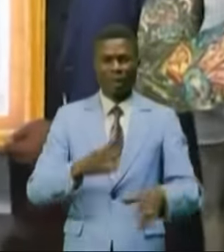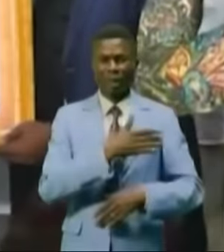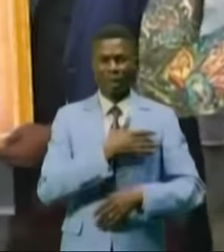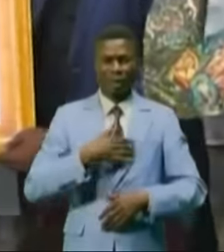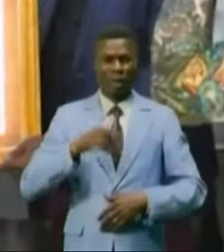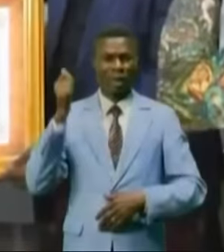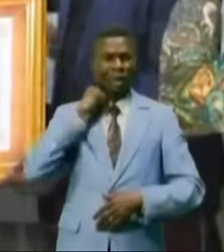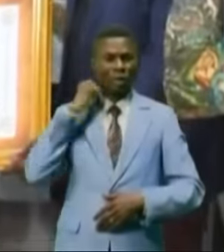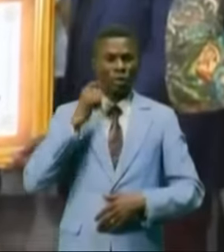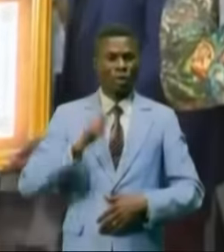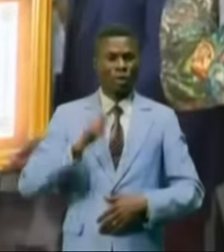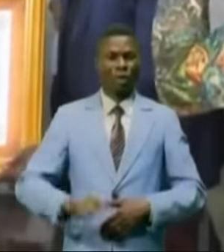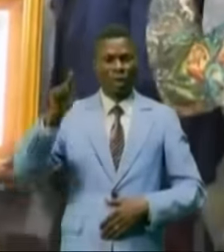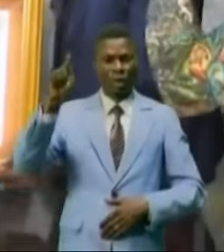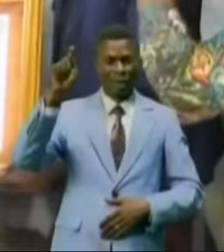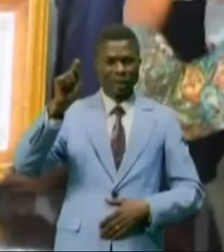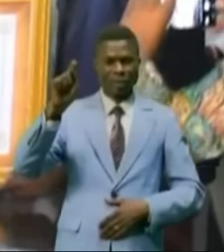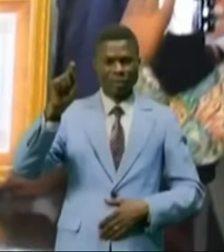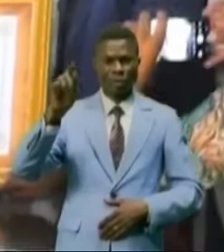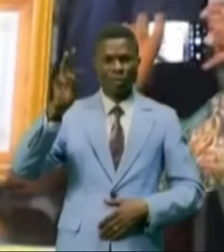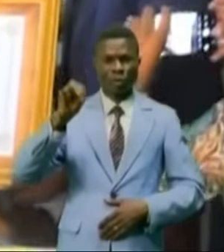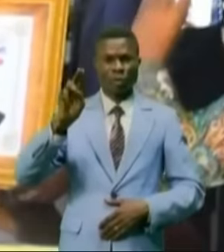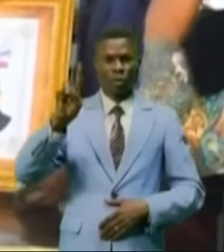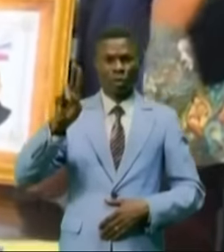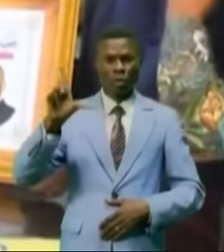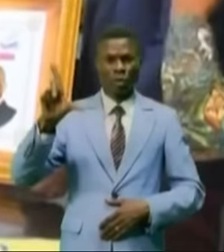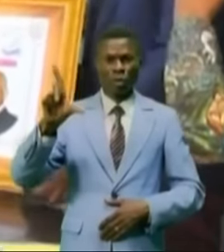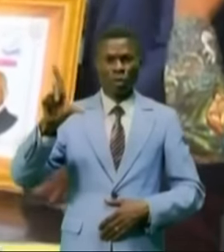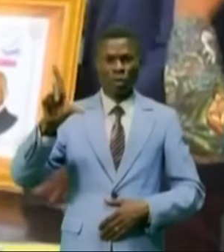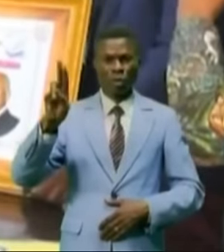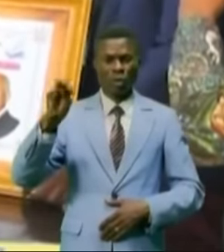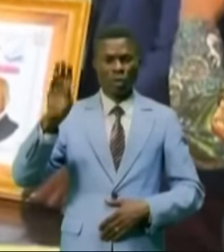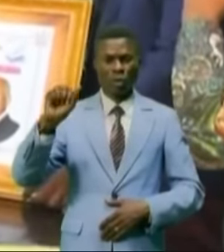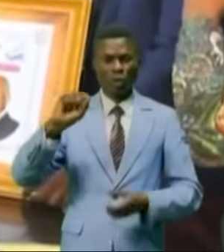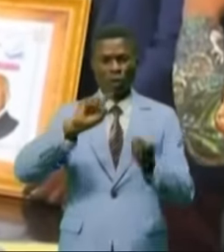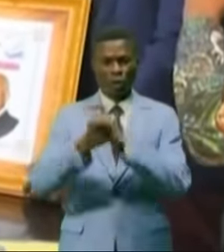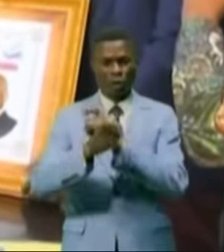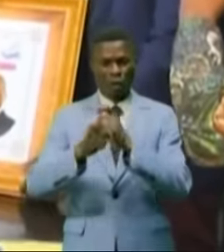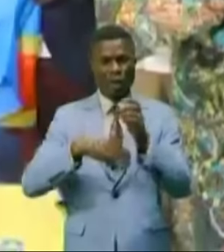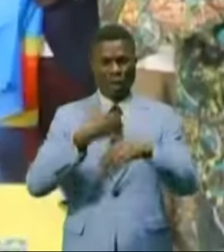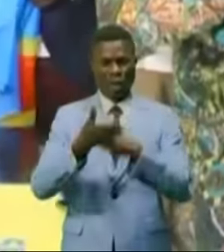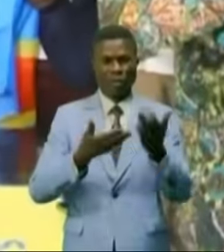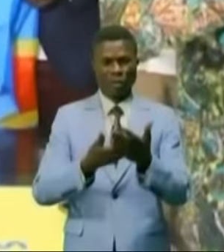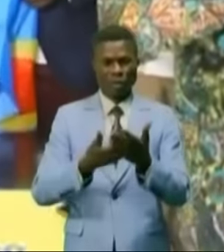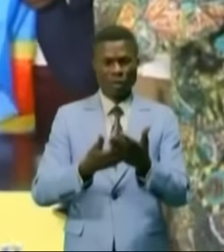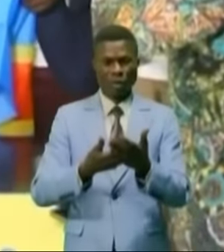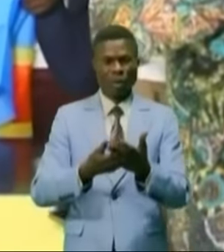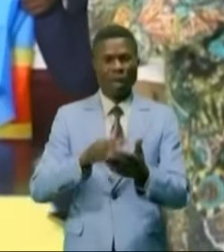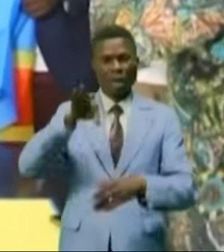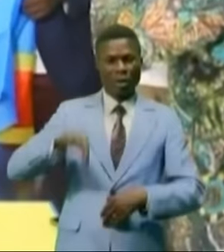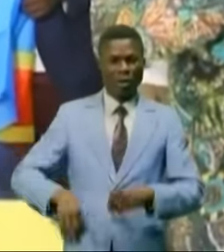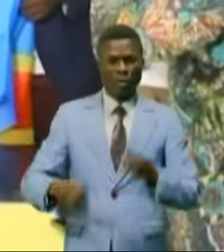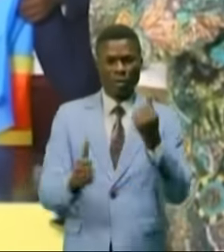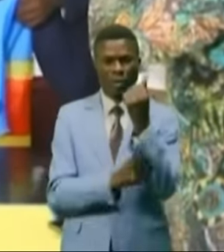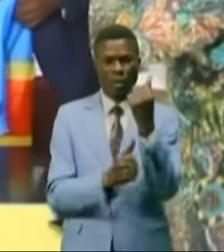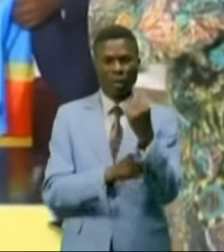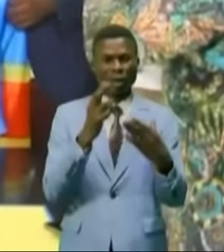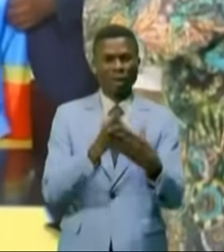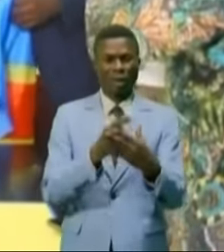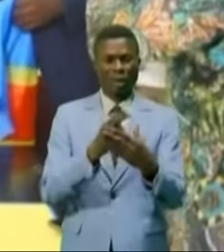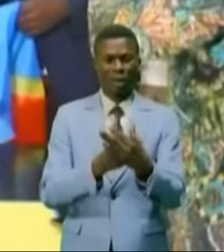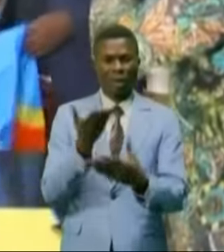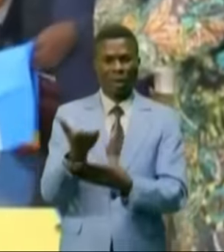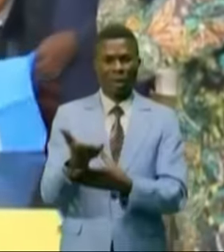Dr Tshisekedi wa Mulumba. Ce, en raison des réformes qu'elle a opérées au profit de personnes vivant avec